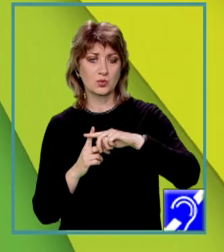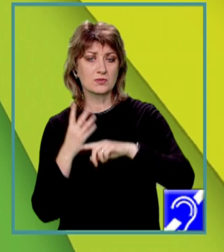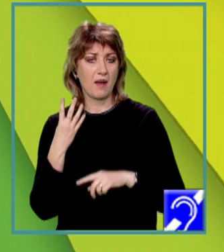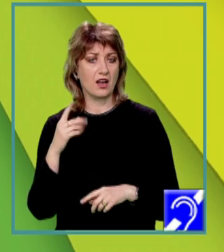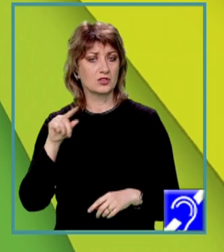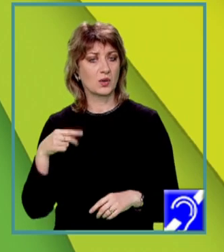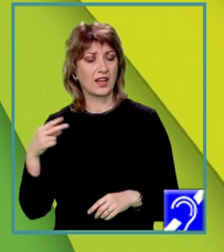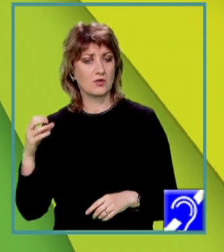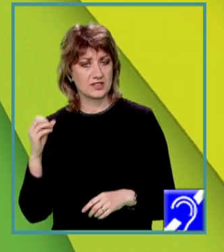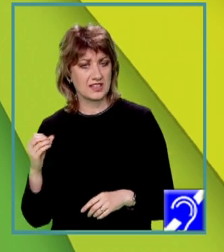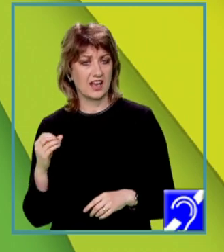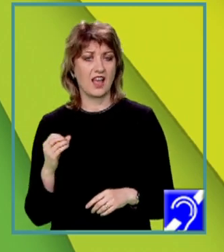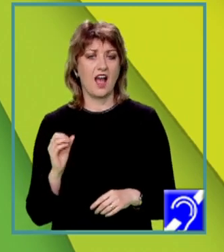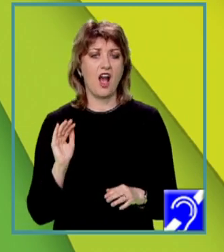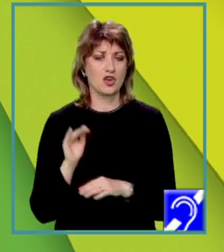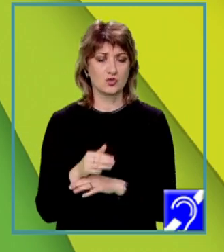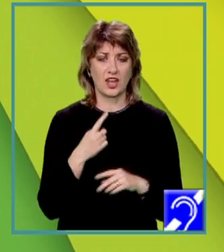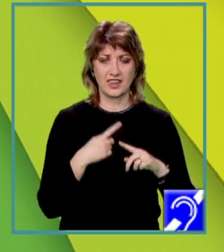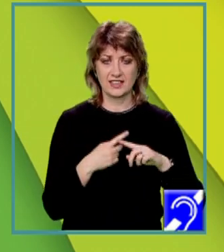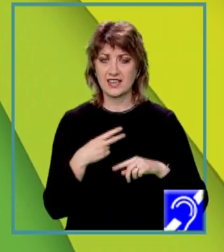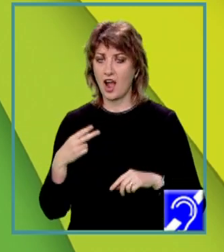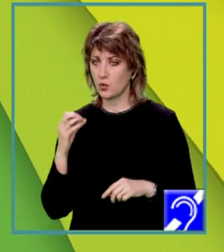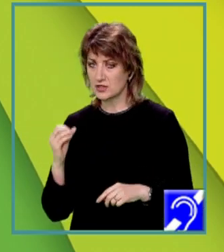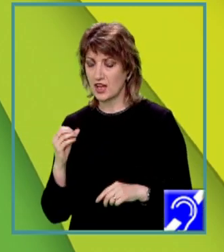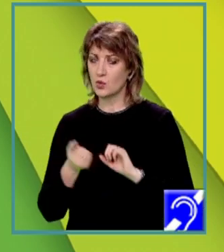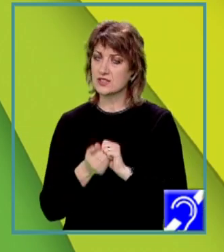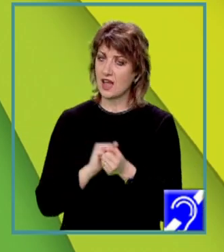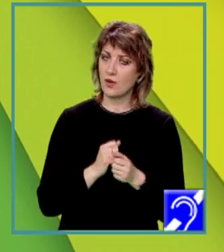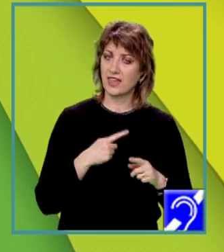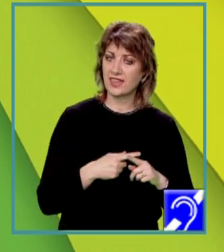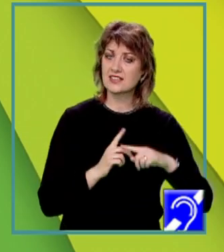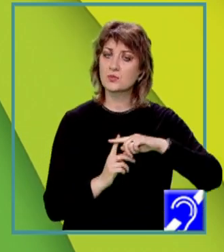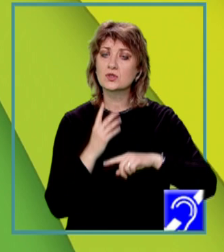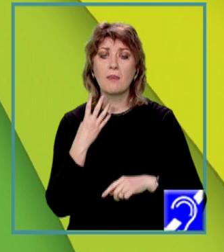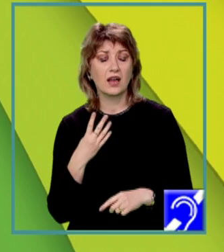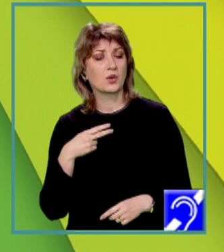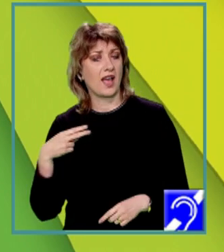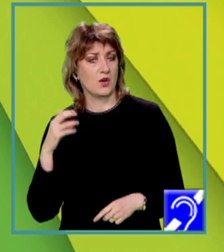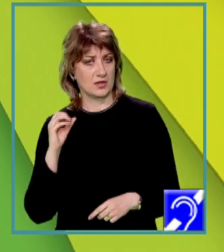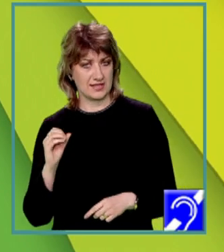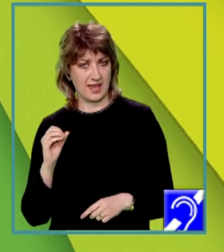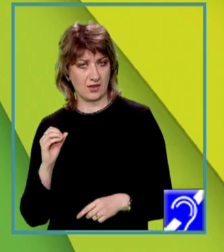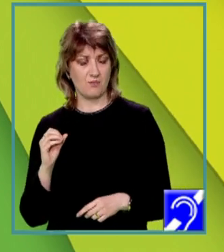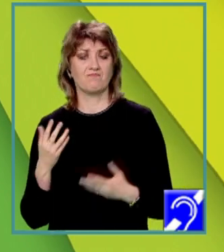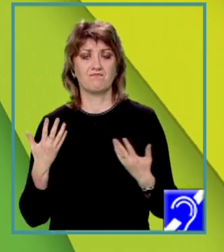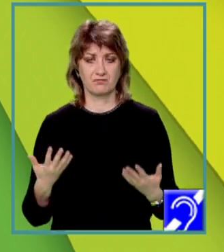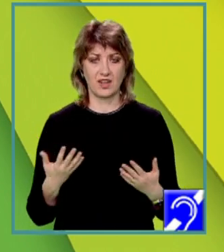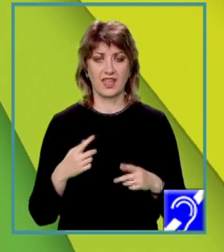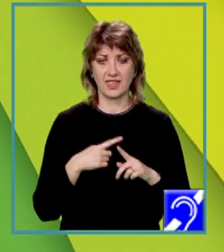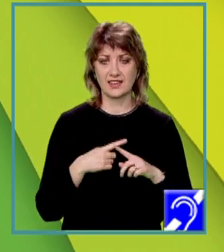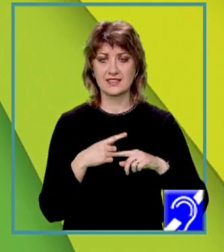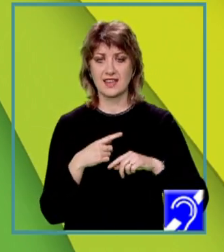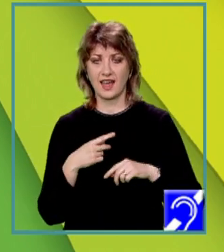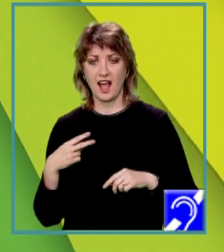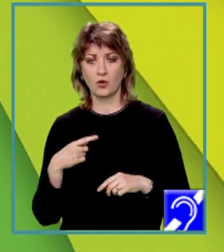zero Ceea ce va duce la faptul că x este egal cu zero sau x plus patru este egal cu zero adică x este egal cu minus